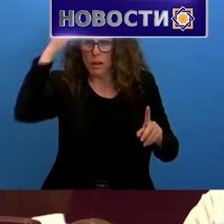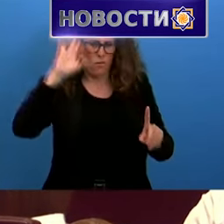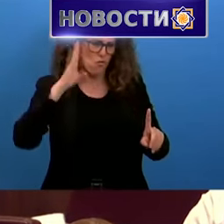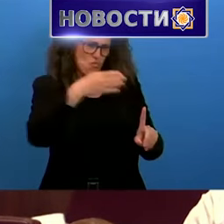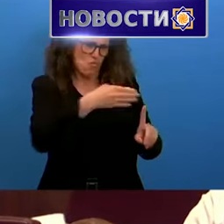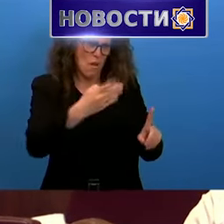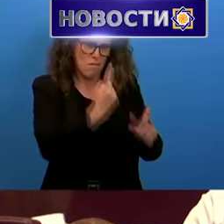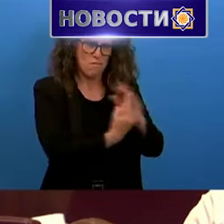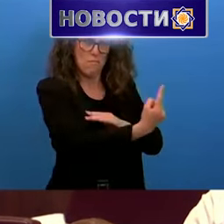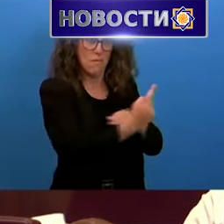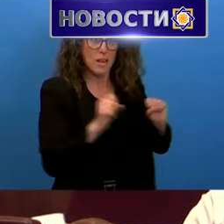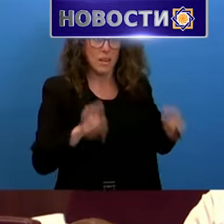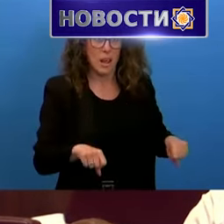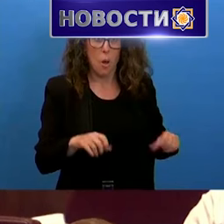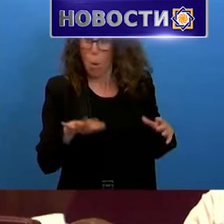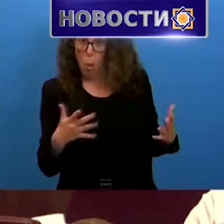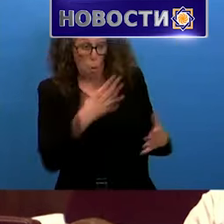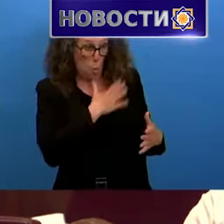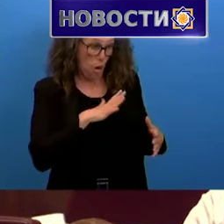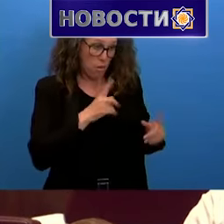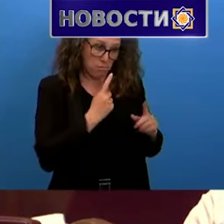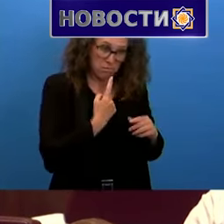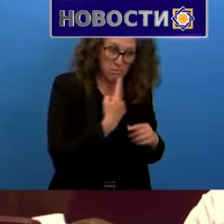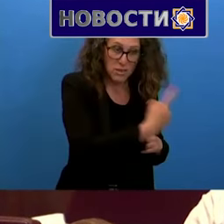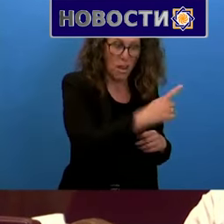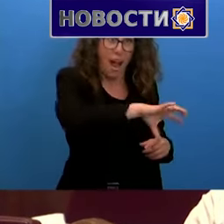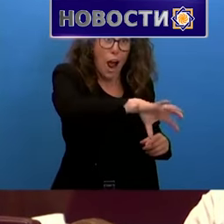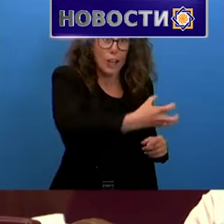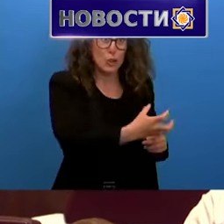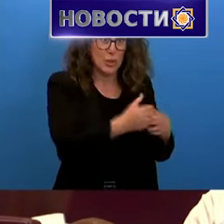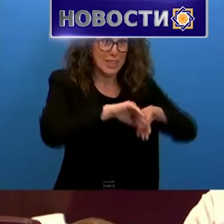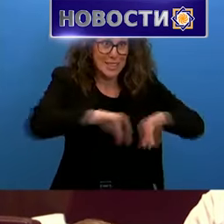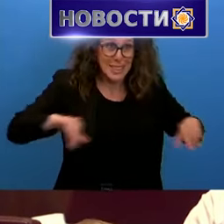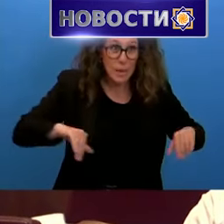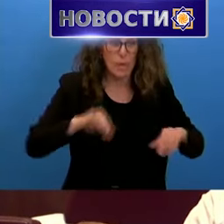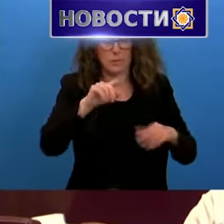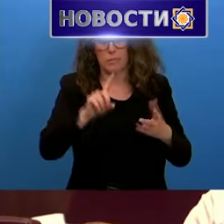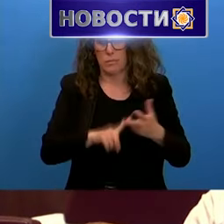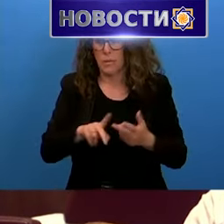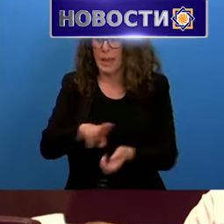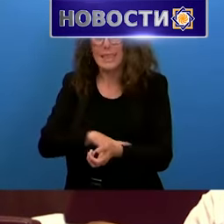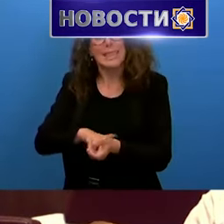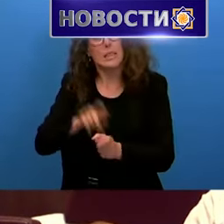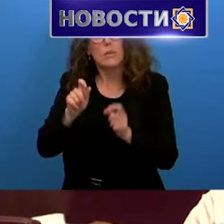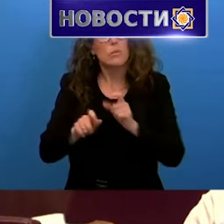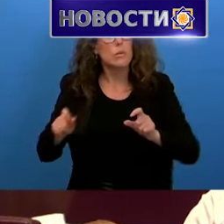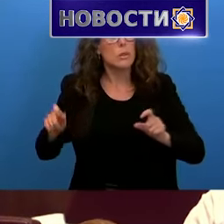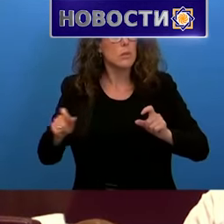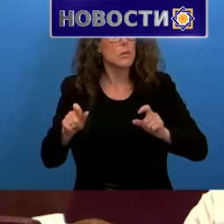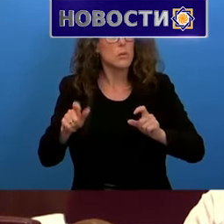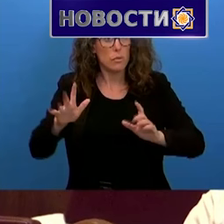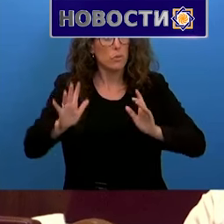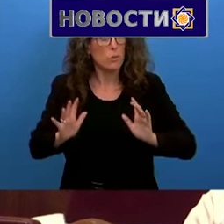они традиционно распоряжались, использовали или приобрели. Конвенция о биологическом разнообразии, согласно